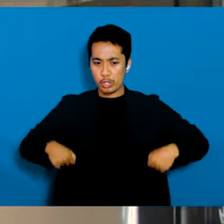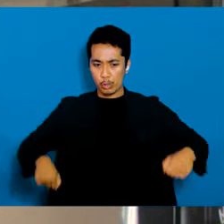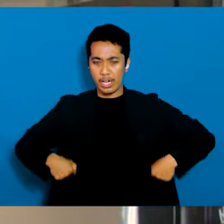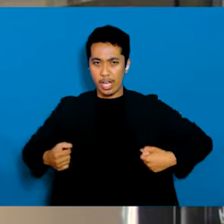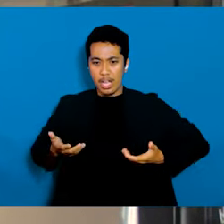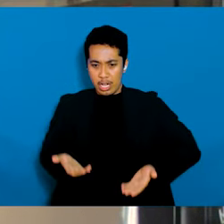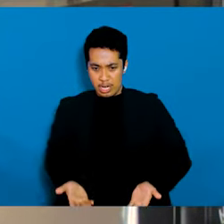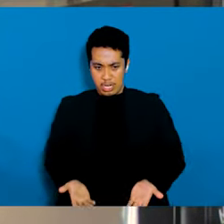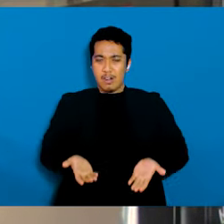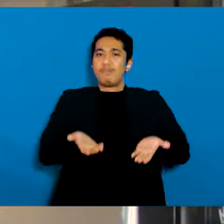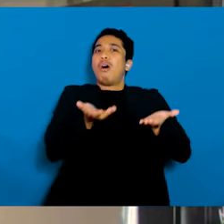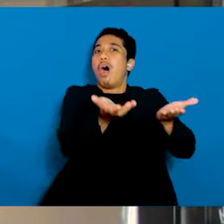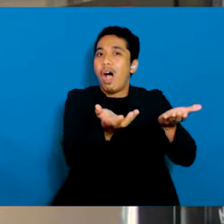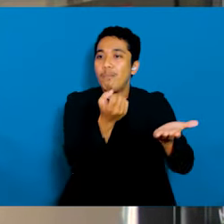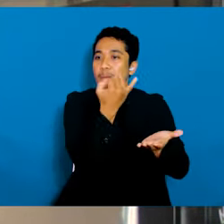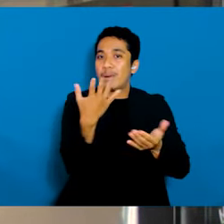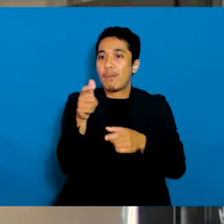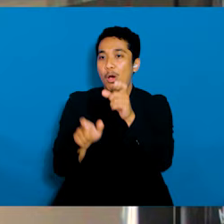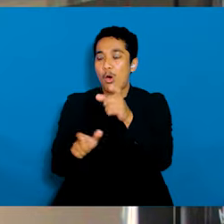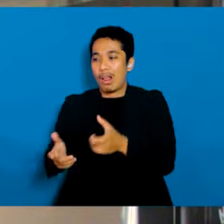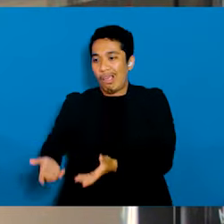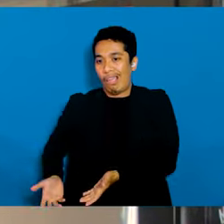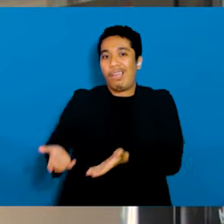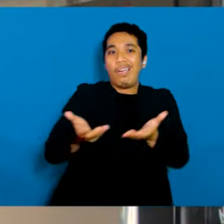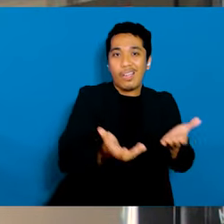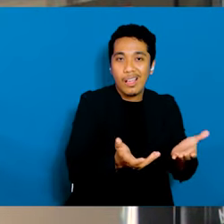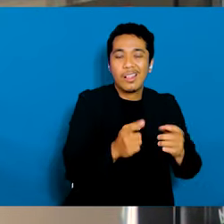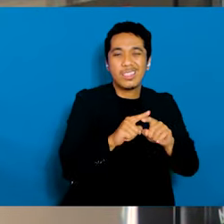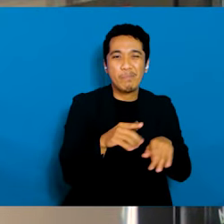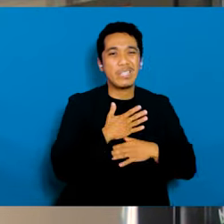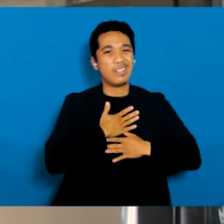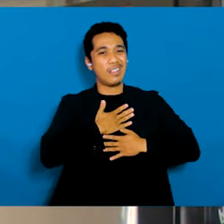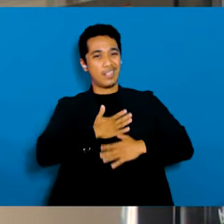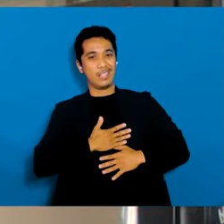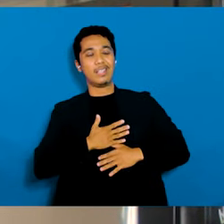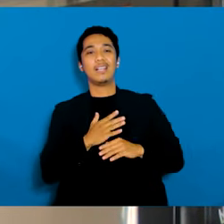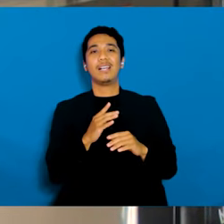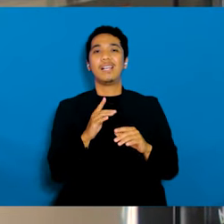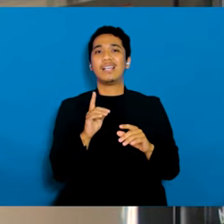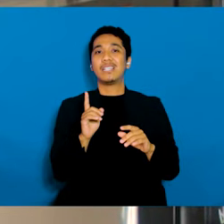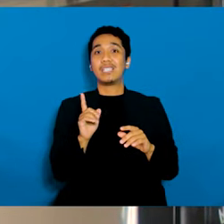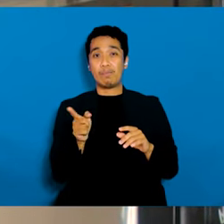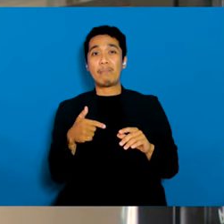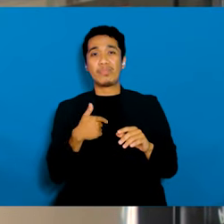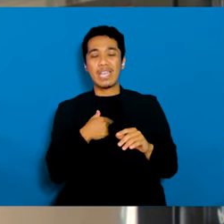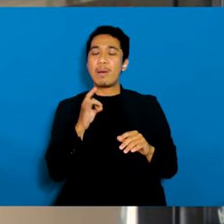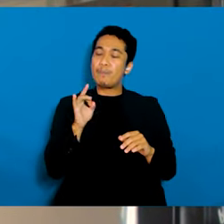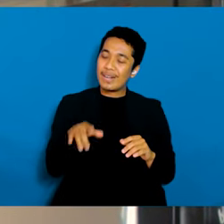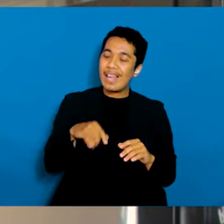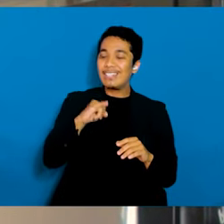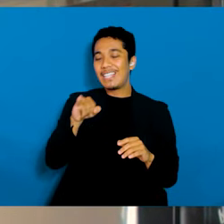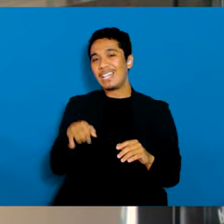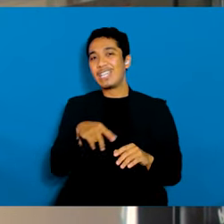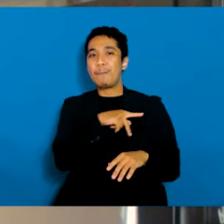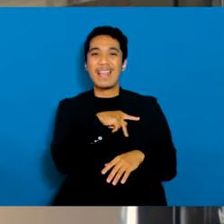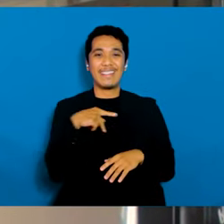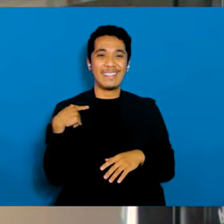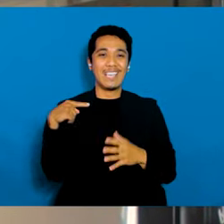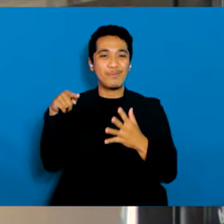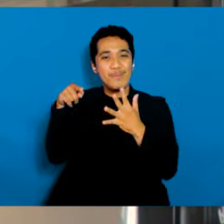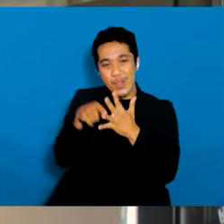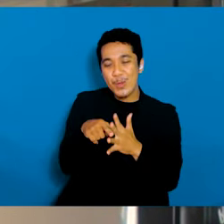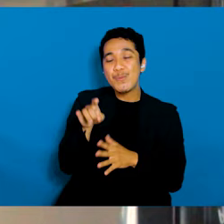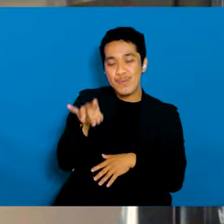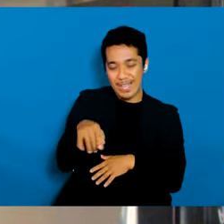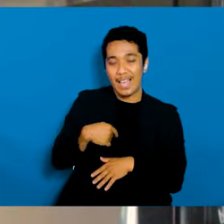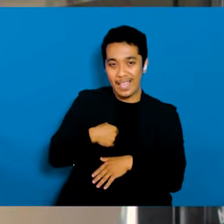di sekursi rodanya dibawa sama beberapa orang. Dan sayangnya karena saya bekas ya pernah